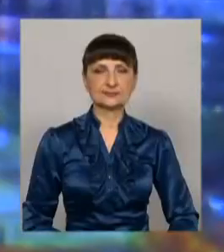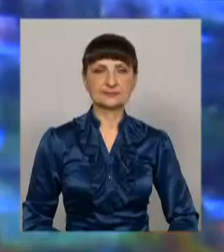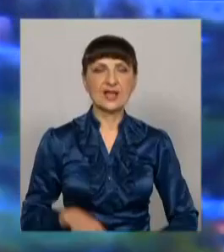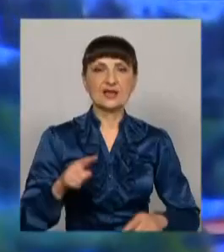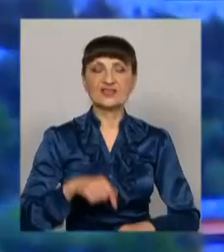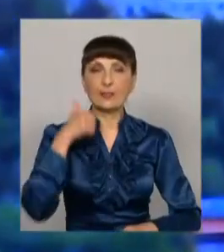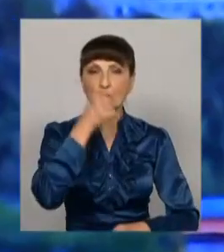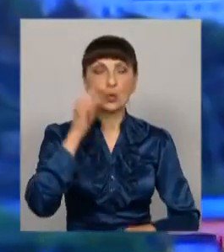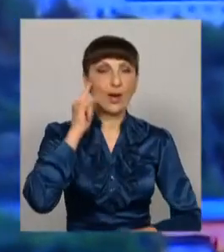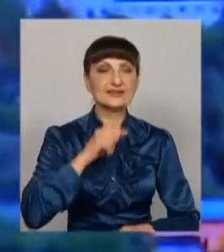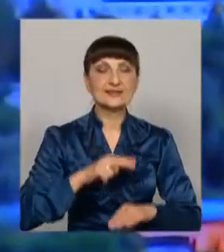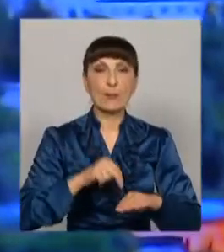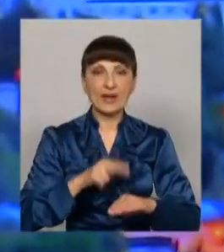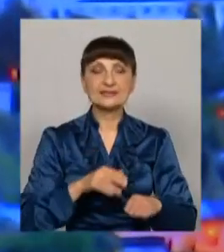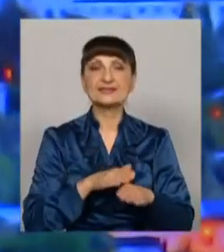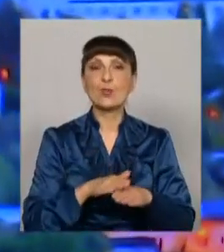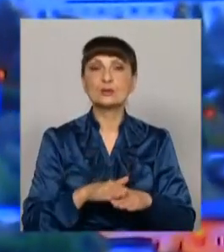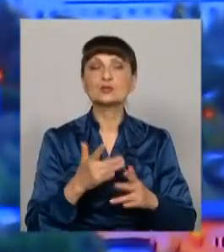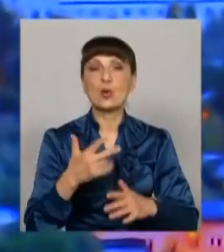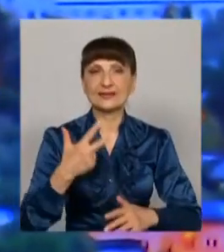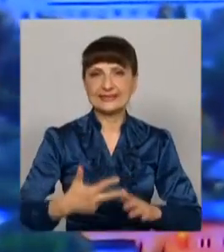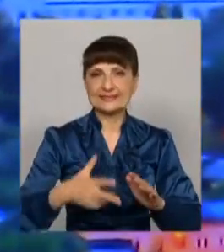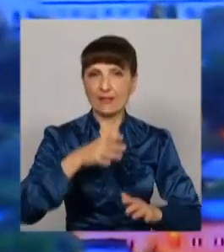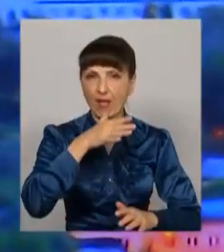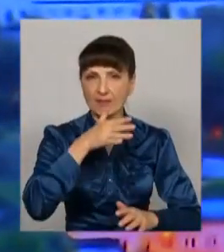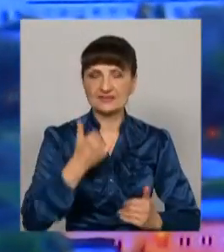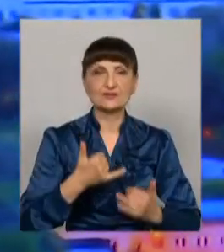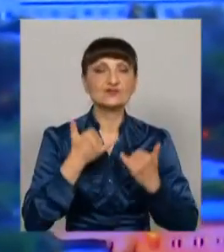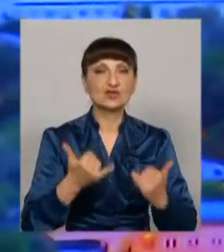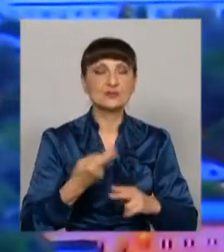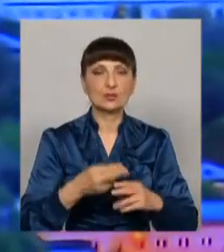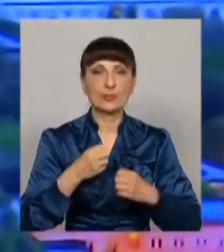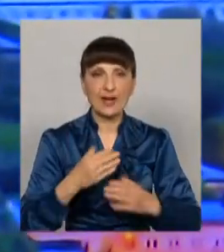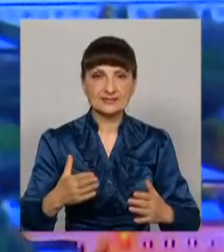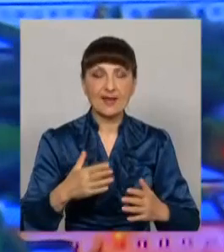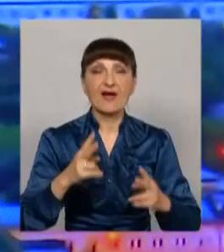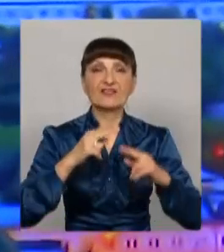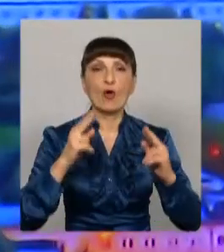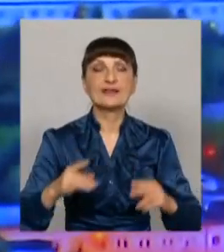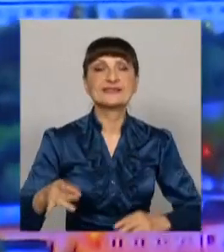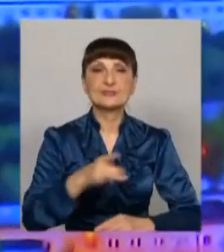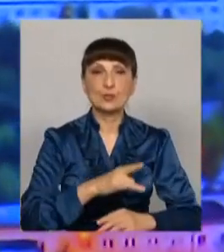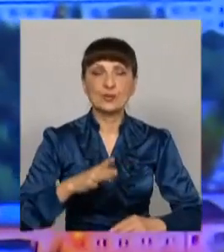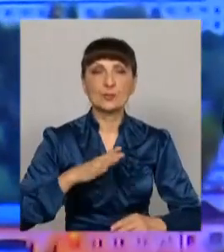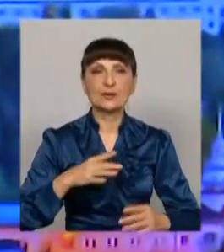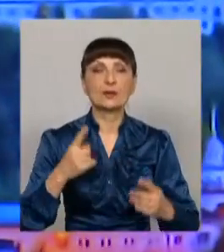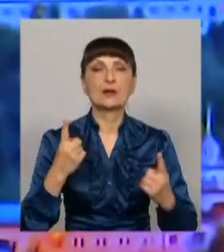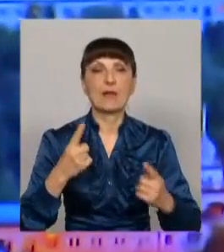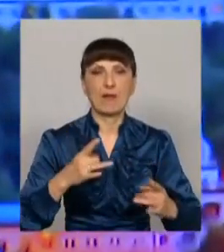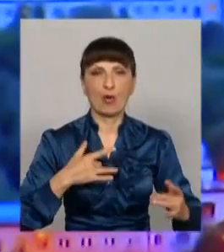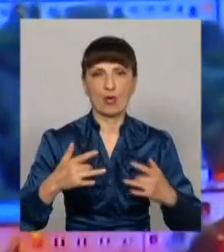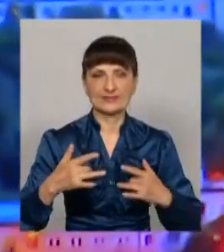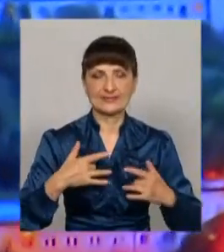В этом году казахстанской полиции исполнилось 30 лет. Сегодня в честь этого события во Дворце Республики состоялся гала-концерт.